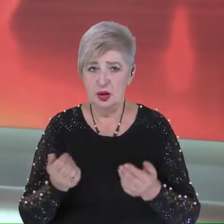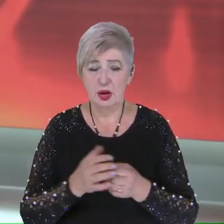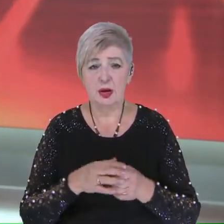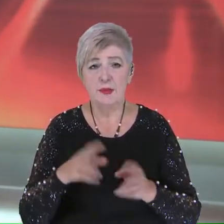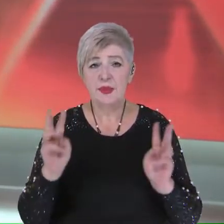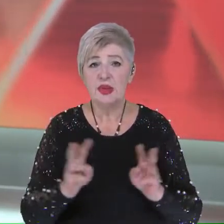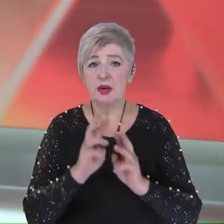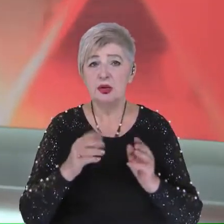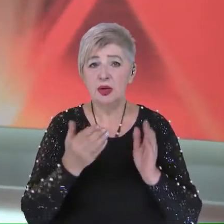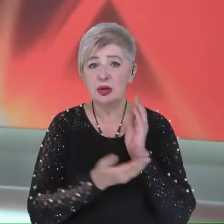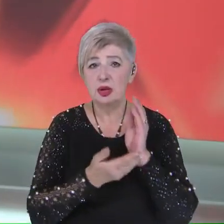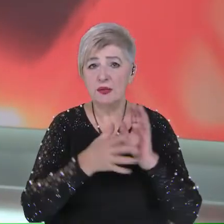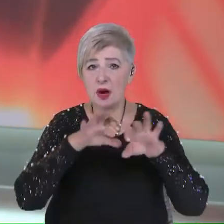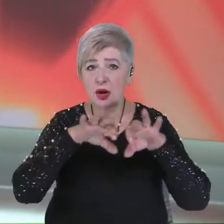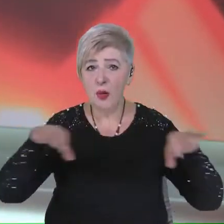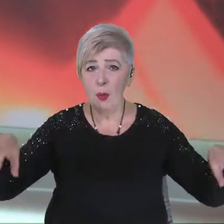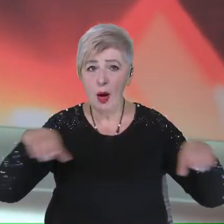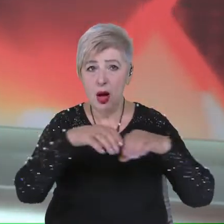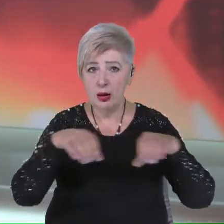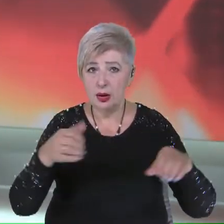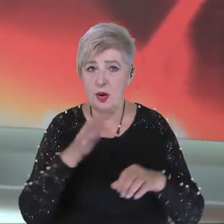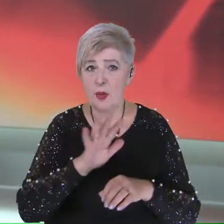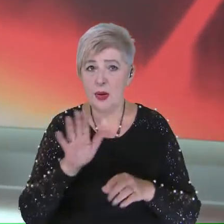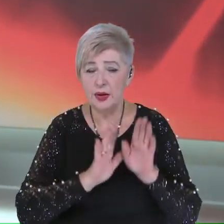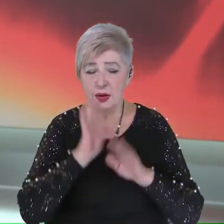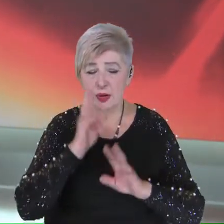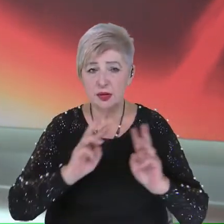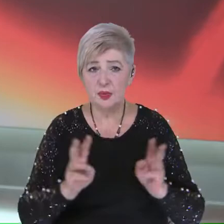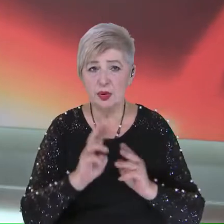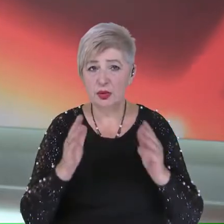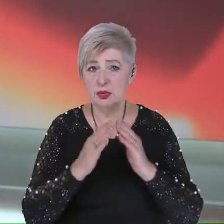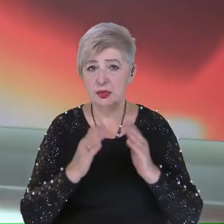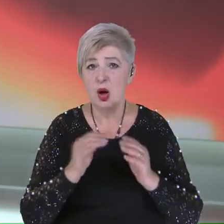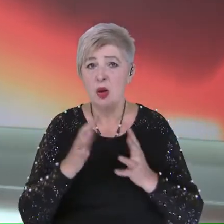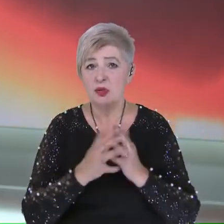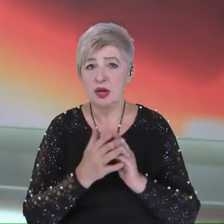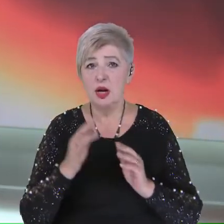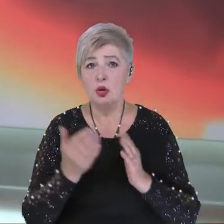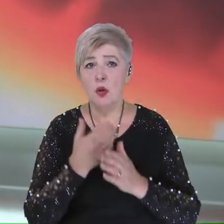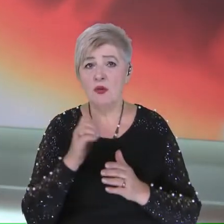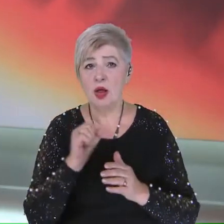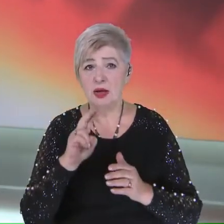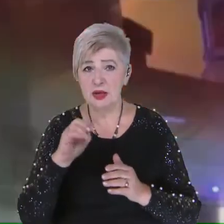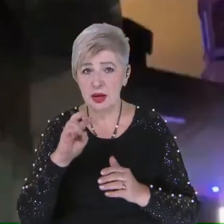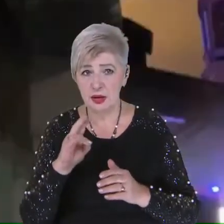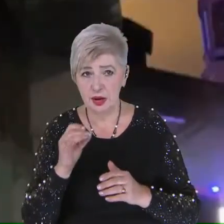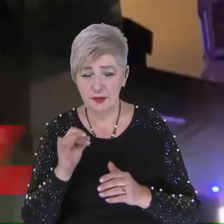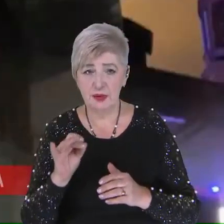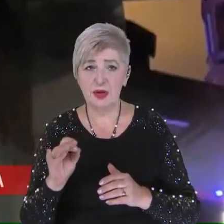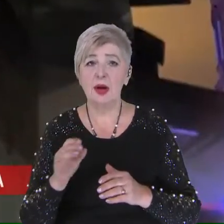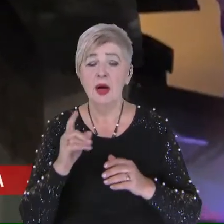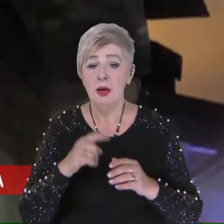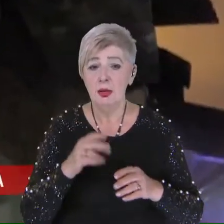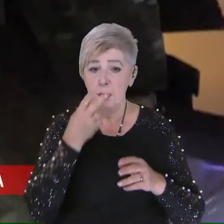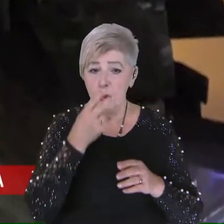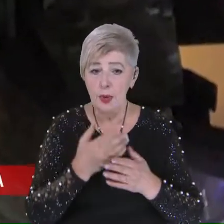Загорілися дерев'яні балки. О 5 ранку спалахнув будинок у селі Новоолександрівка. Зайнялося на вулиці Сурській. На місці рятувальники побачили,